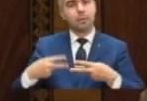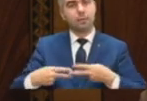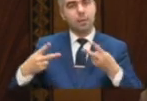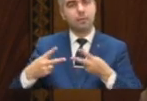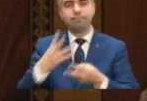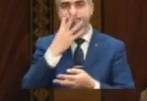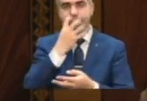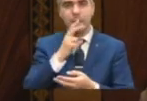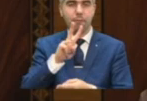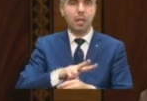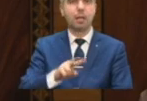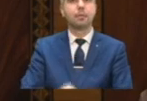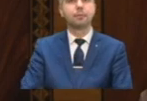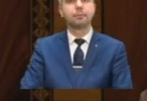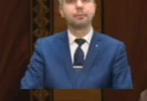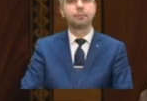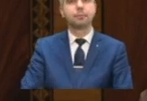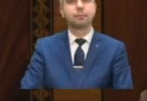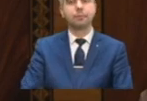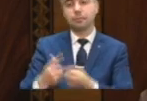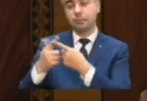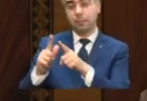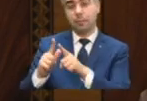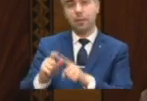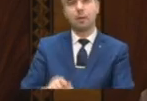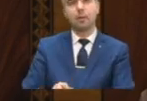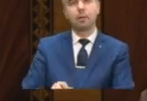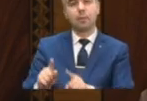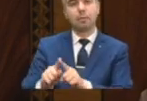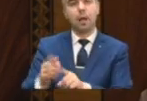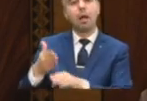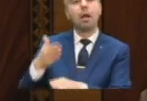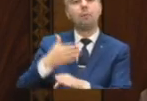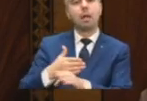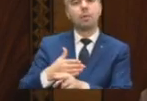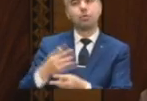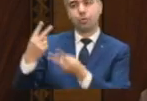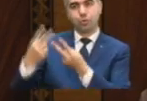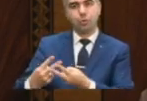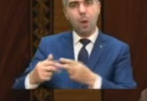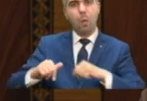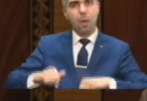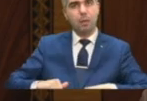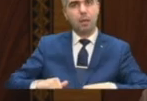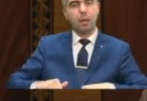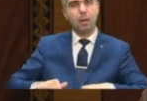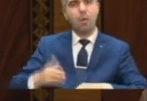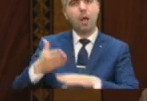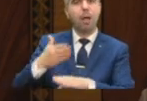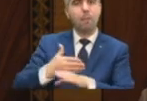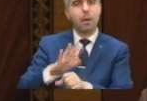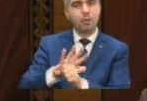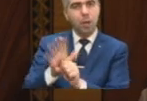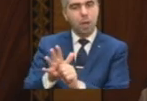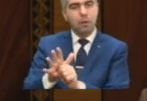الشديد من ما يعرف هذا القطاع قبل مجيئكم وأثناء مجيئكم وقبل الجائحة